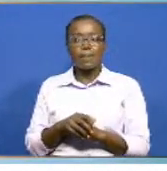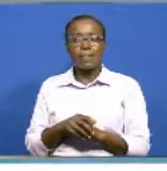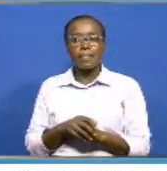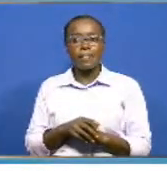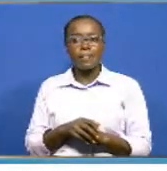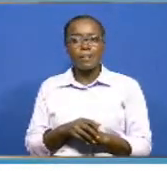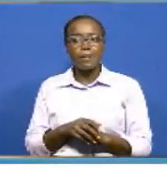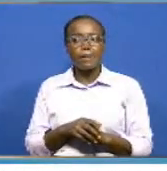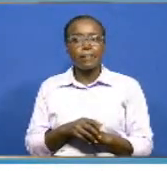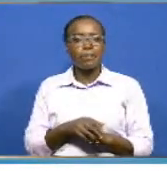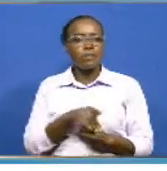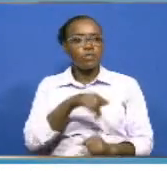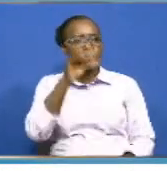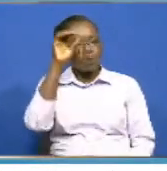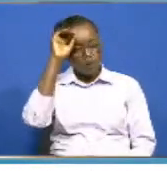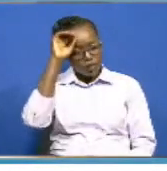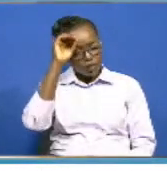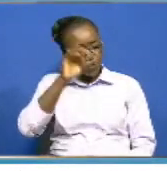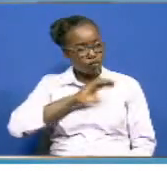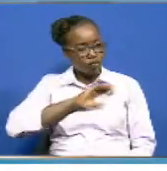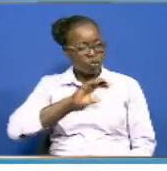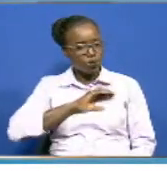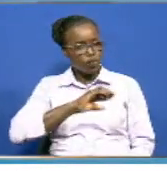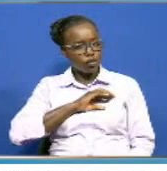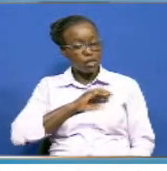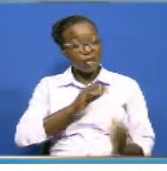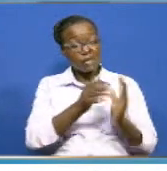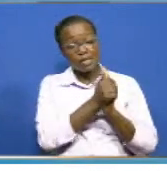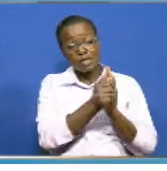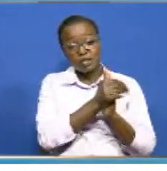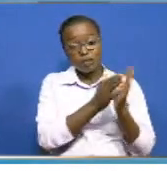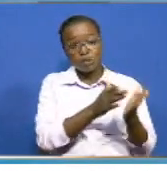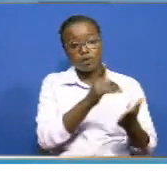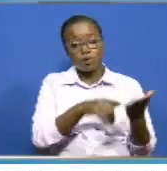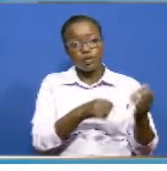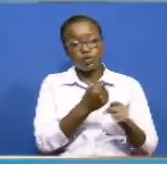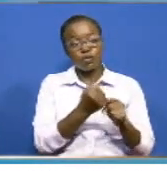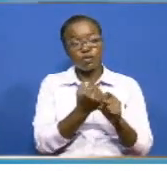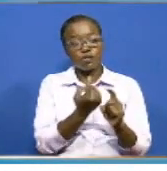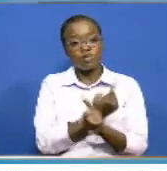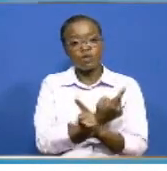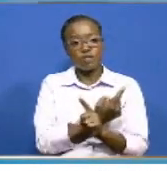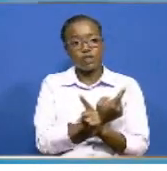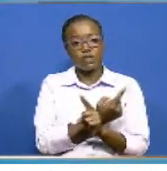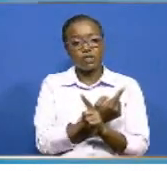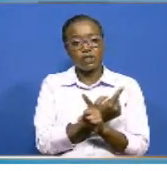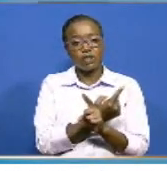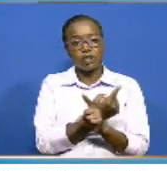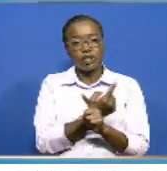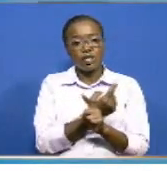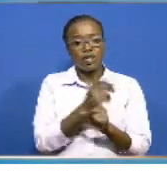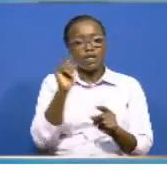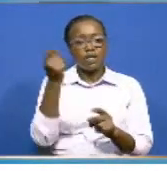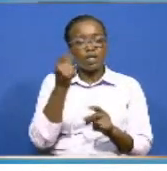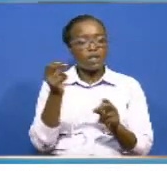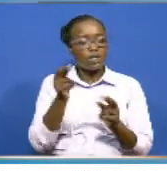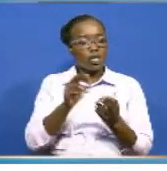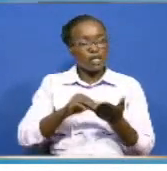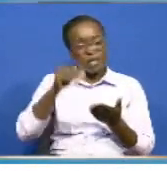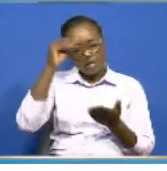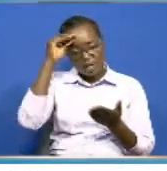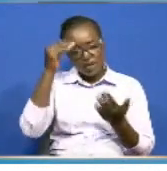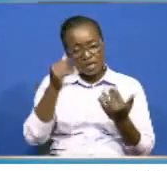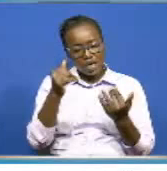Na kwa kauli yako kama mtaalamu, unaona ni kipi ambacho pengine kitastahili kufanywa tofauti sasa hivi? Maanake tayari Kenya imejifunza katika kipindi